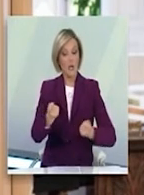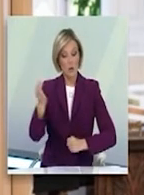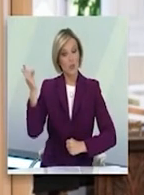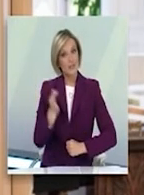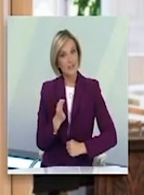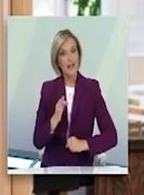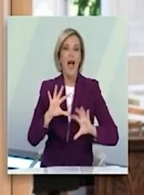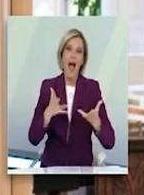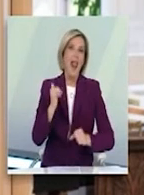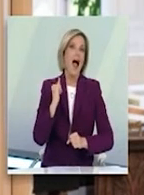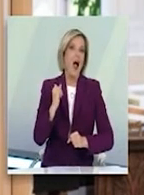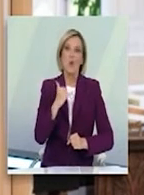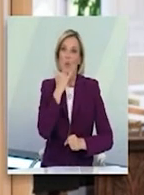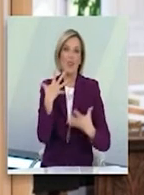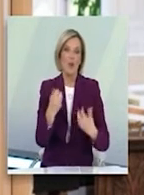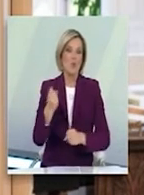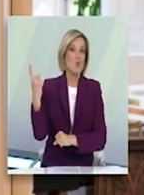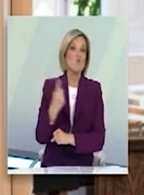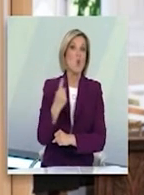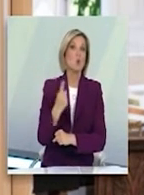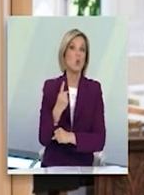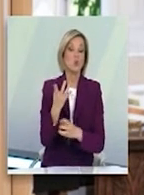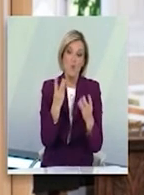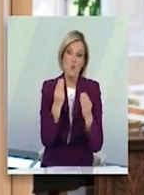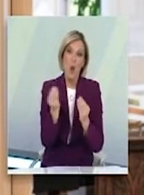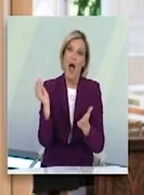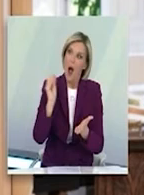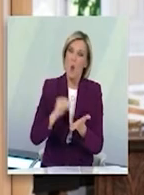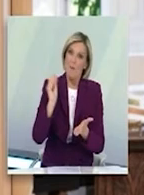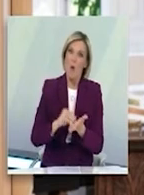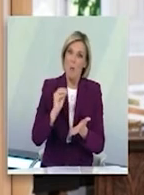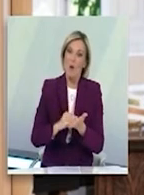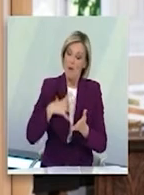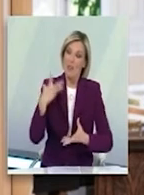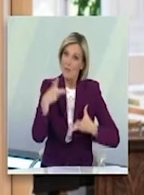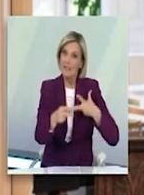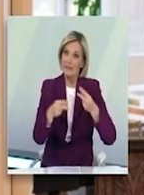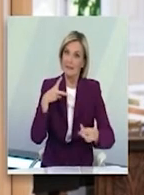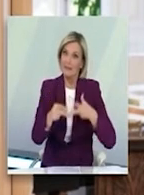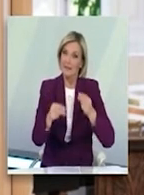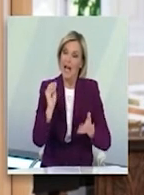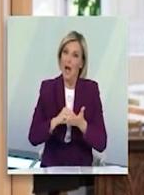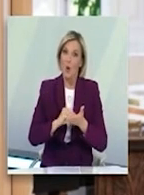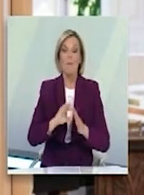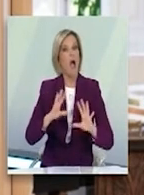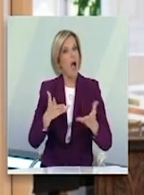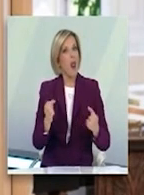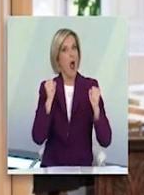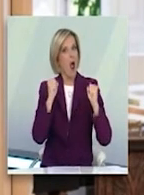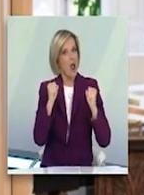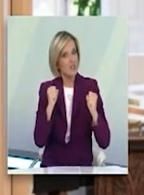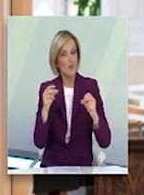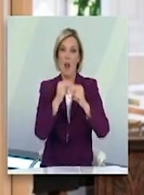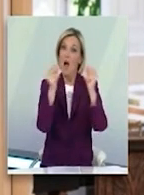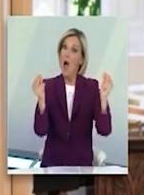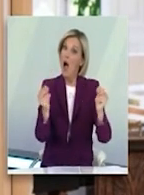στα ποσοστά που θα θέλαμε, ιδίως μεταξύ των πλέον ευπαθών. Κι όμως, η ασφάλεια και η αποτελεσματική